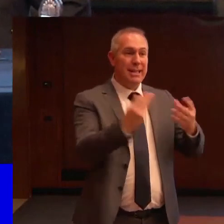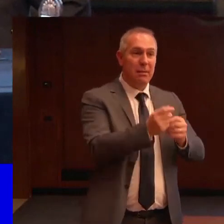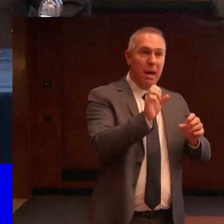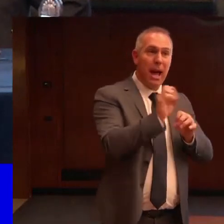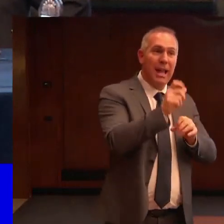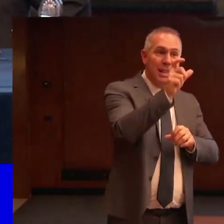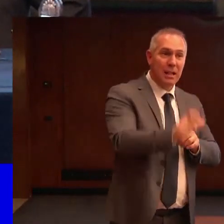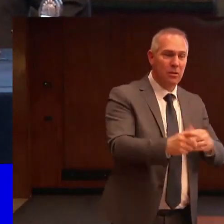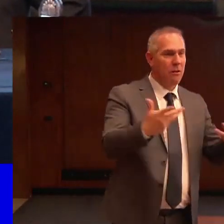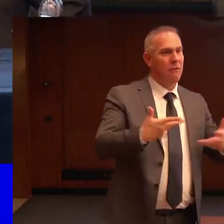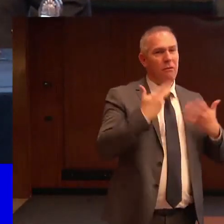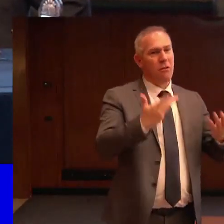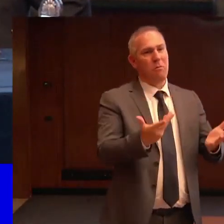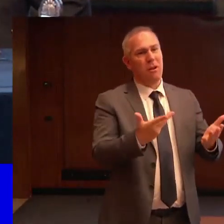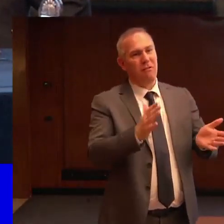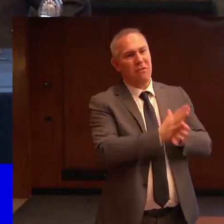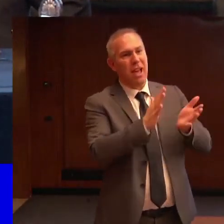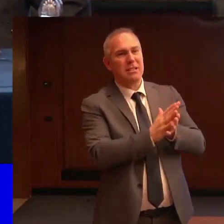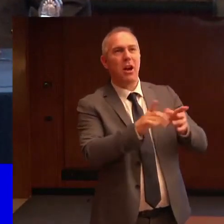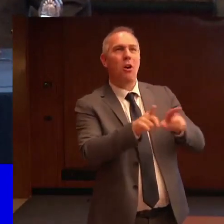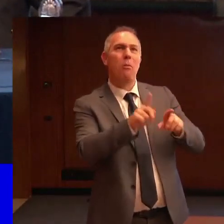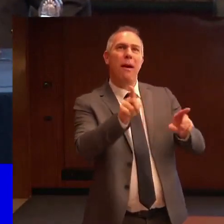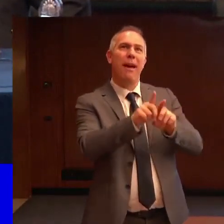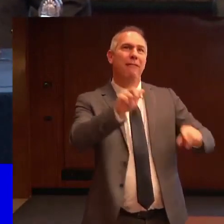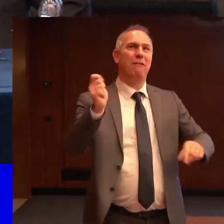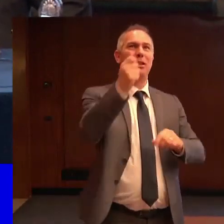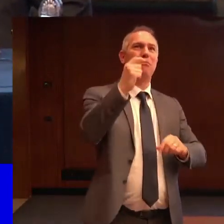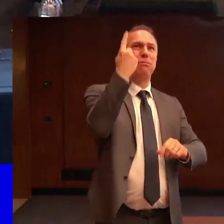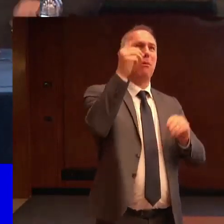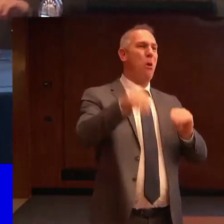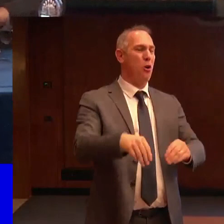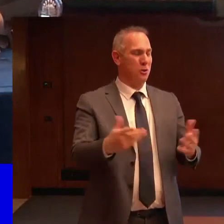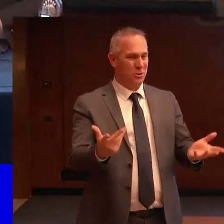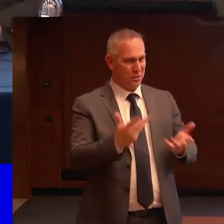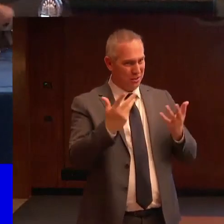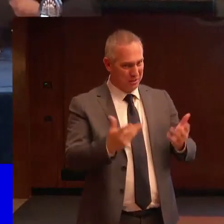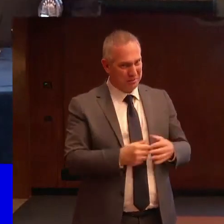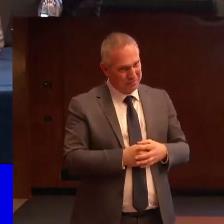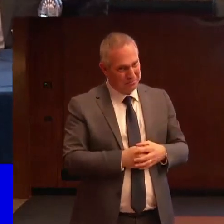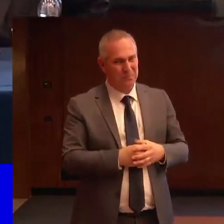fossero arrivati primi. E per cui anche il finale è un signor finale. Grazie.